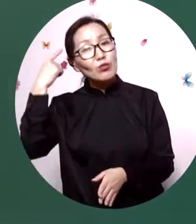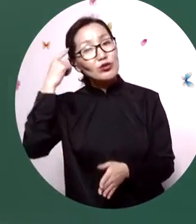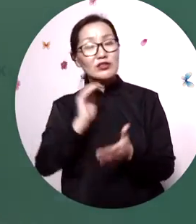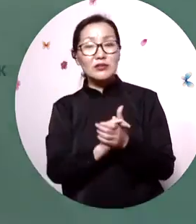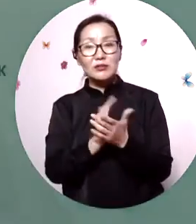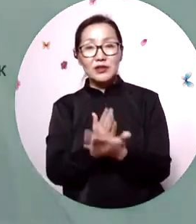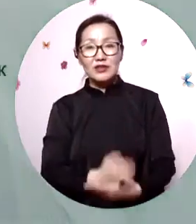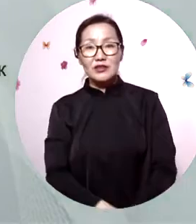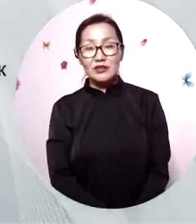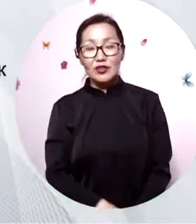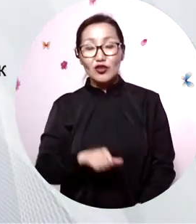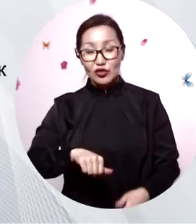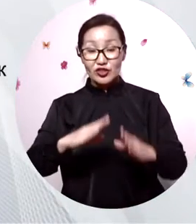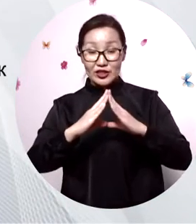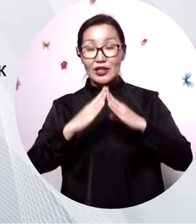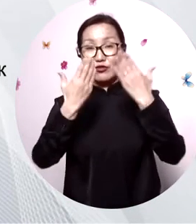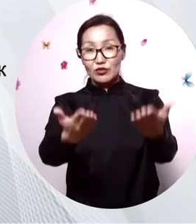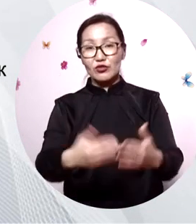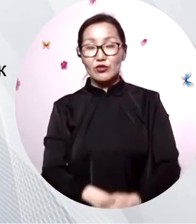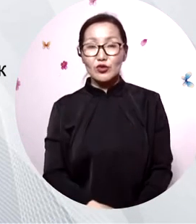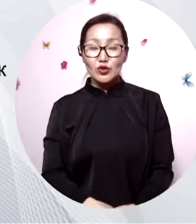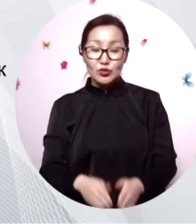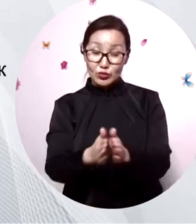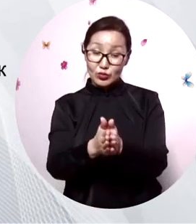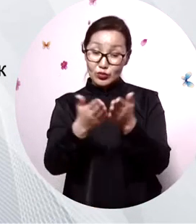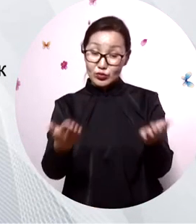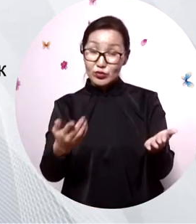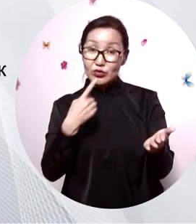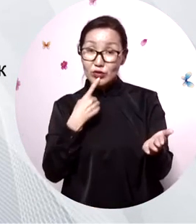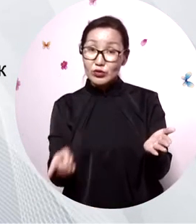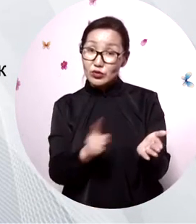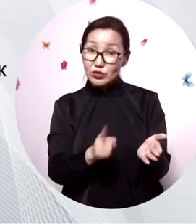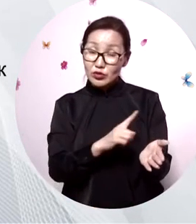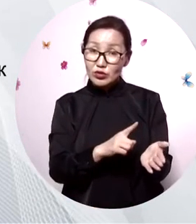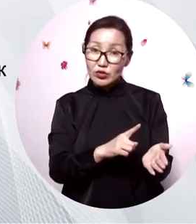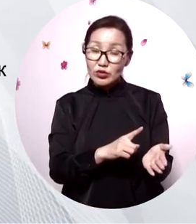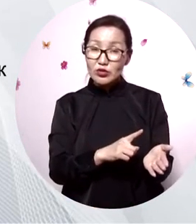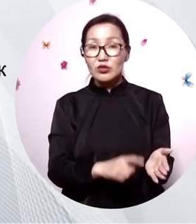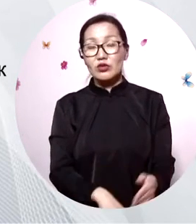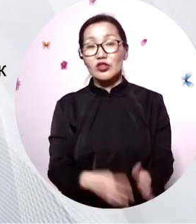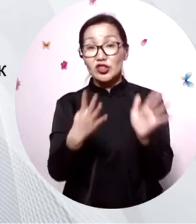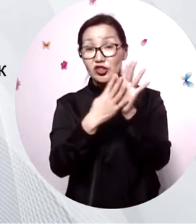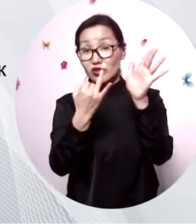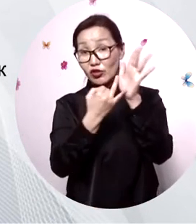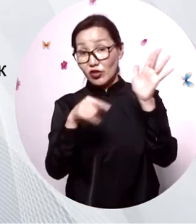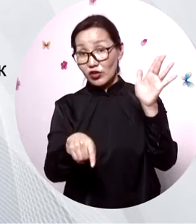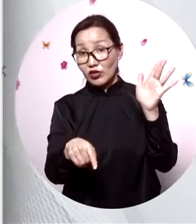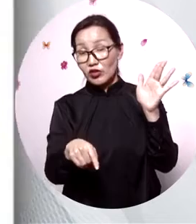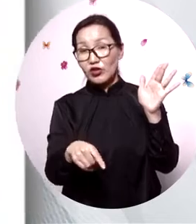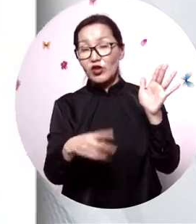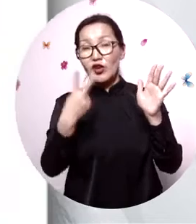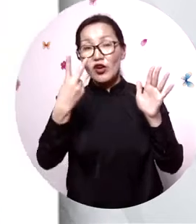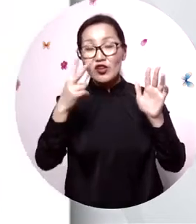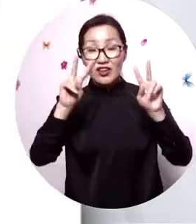Ингээд өнөөдрийн хичээлийнхээ даалгаврыг өгье. Сурах бичгийн хуудас 97. Сурах бичгийн хуудас 97-д